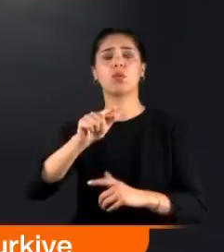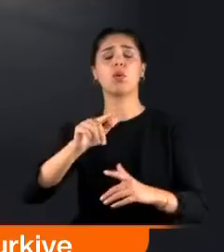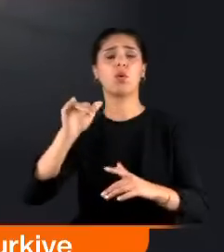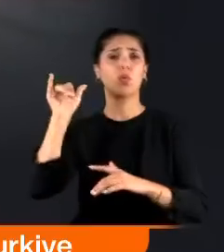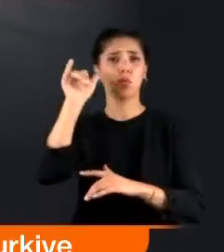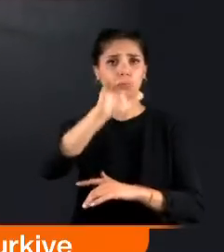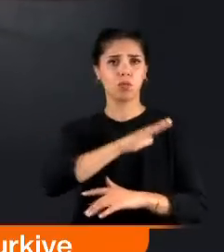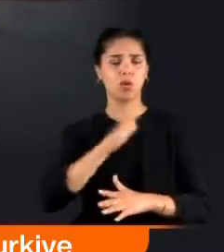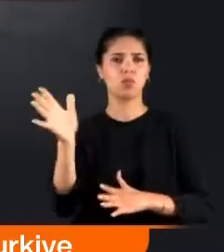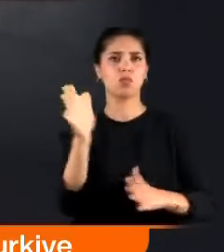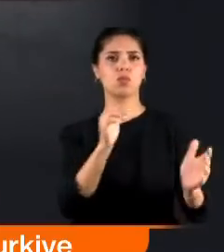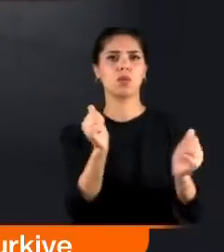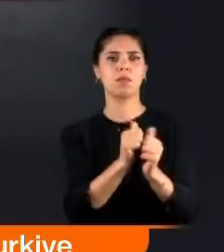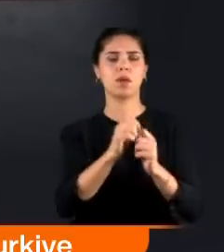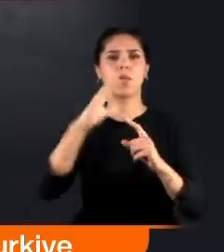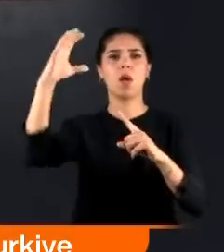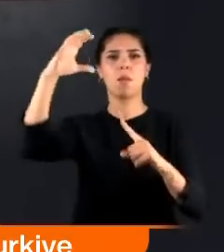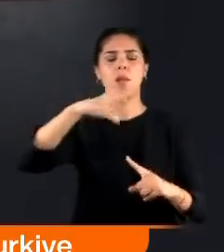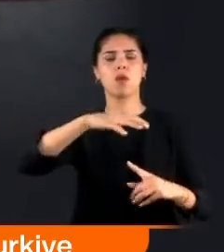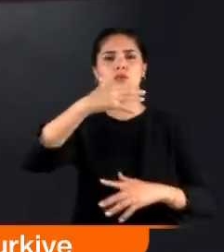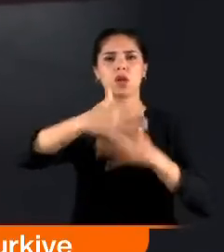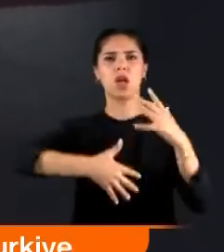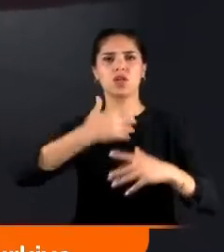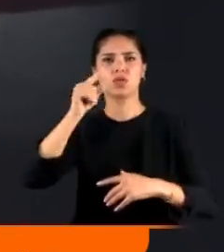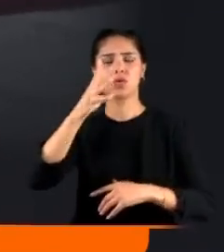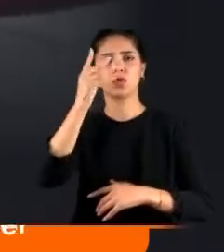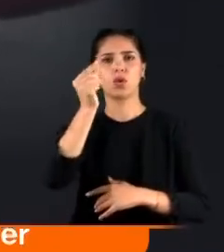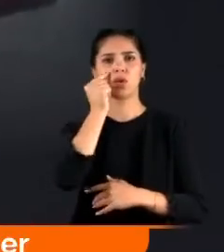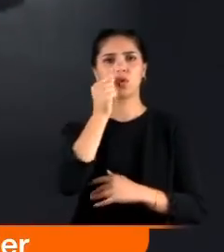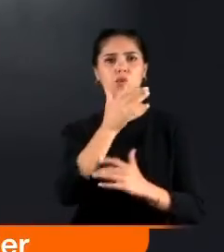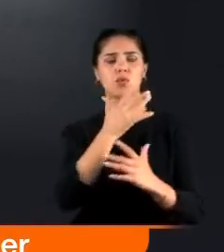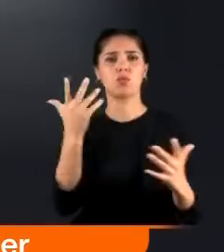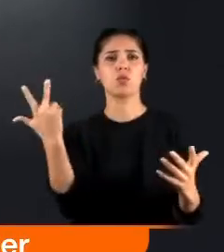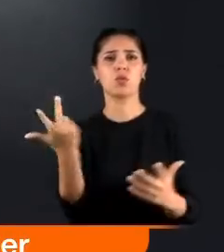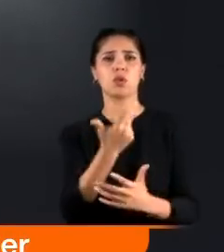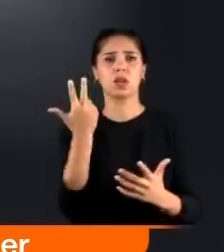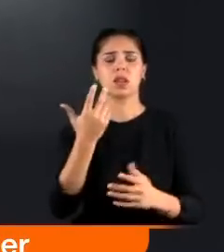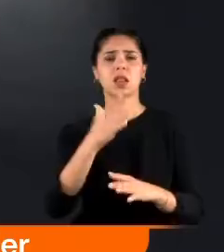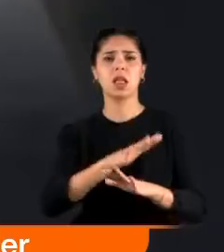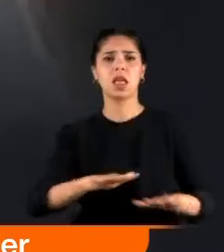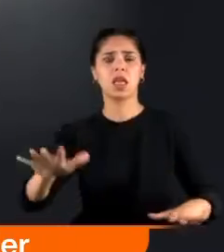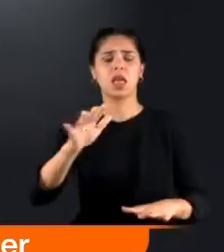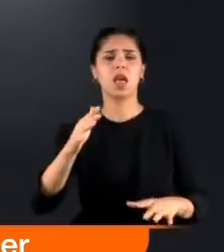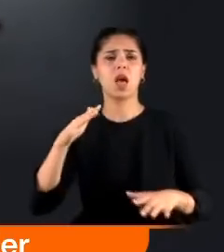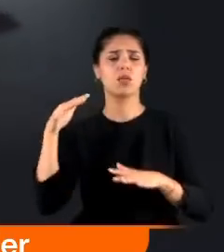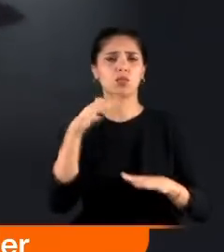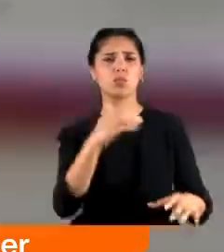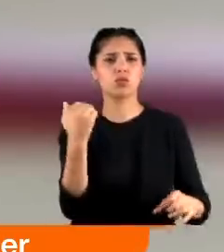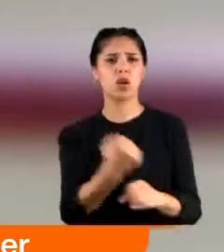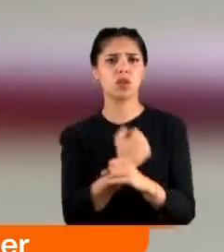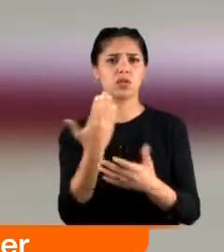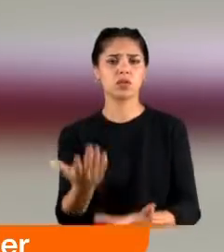ki rüzgarla birlikte paraşütleri dolandı. 4 kişi büyük bir hızla yere çakıldı.